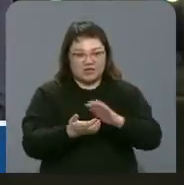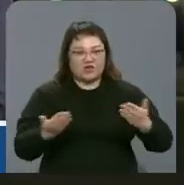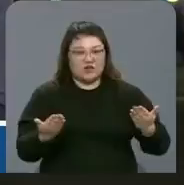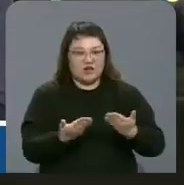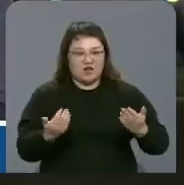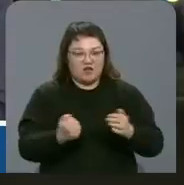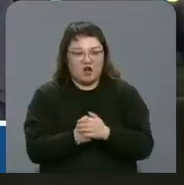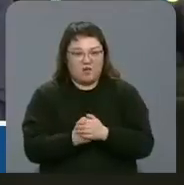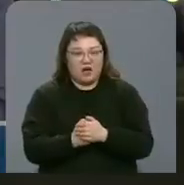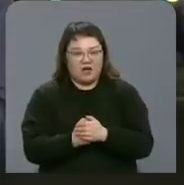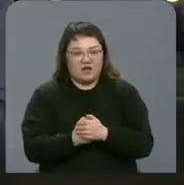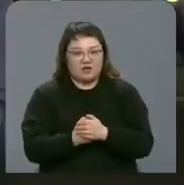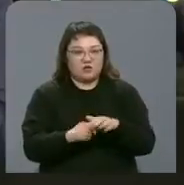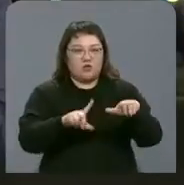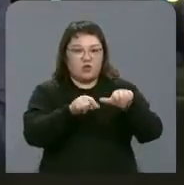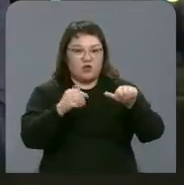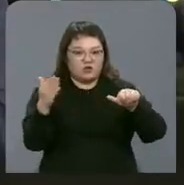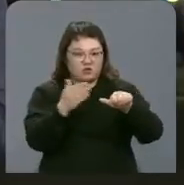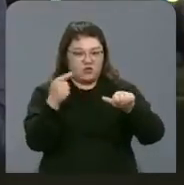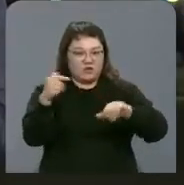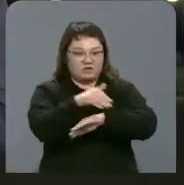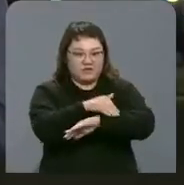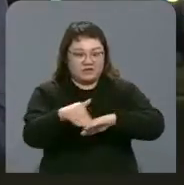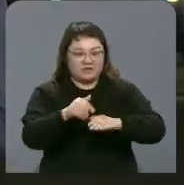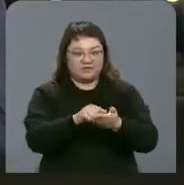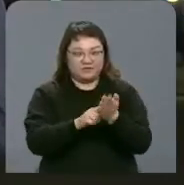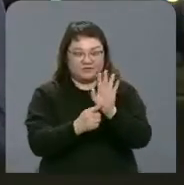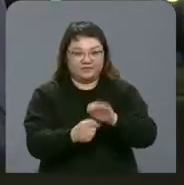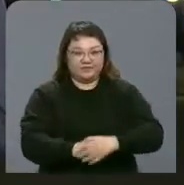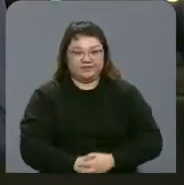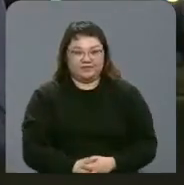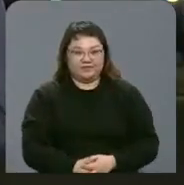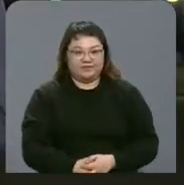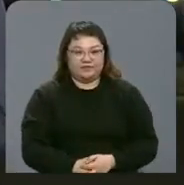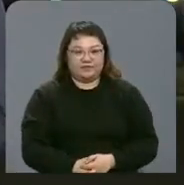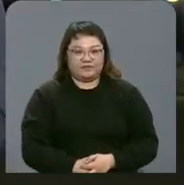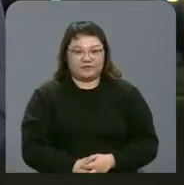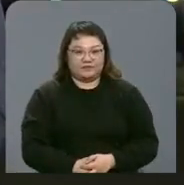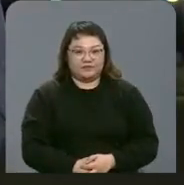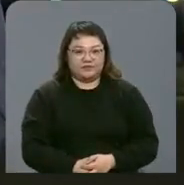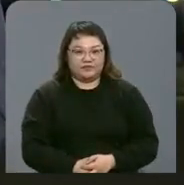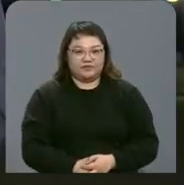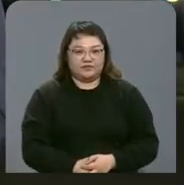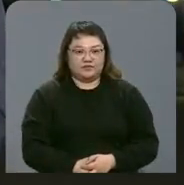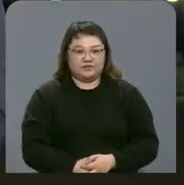국무회의 의결을 거쳐 5월쯤 시행될 예정입니다. KBS 뉴스 신익환입니다.